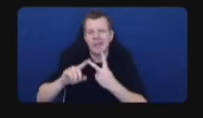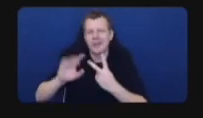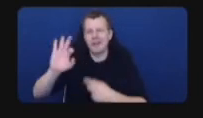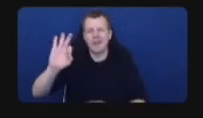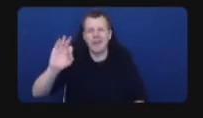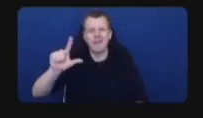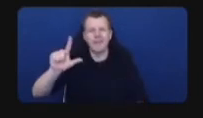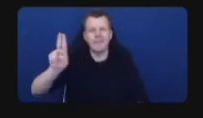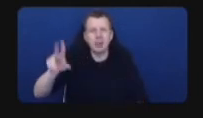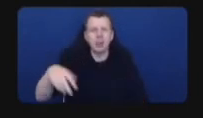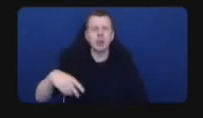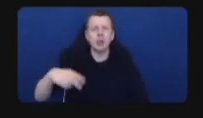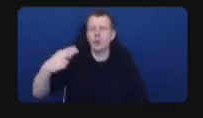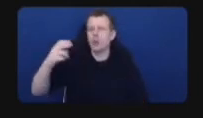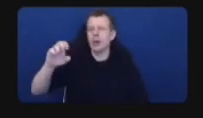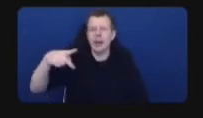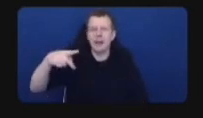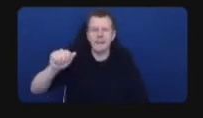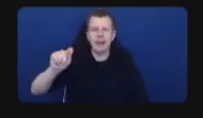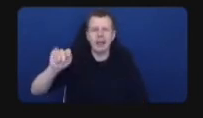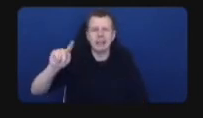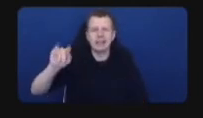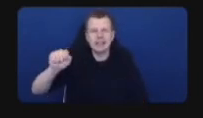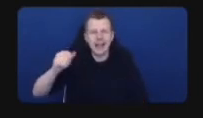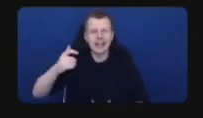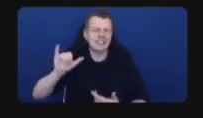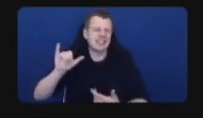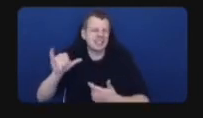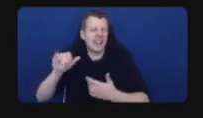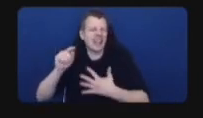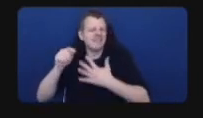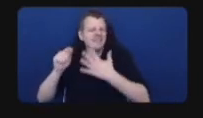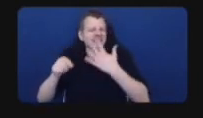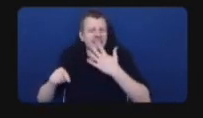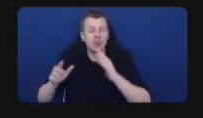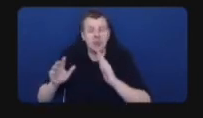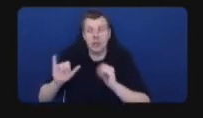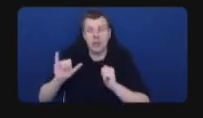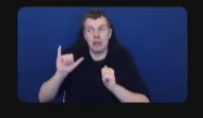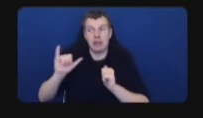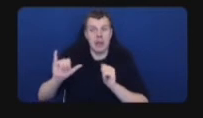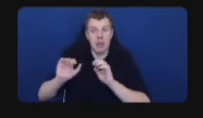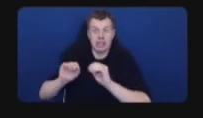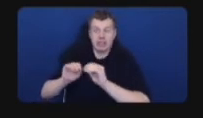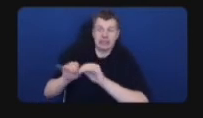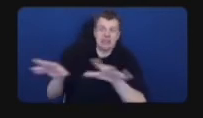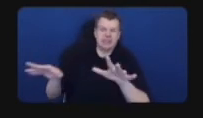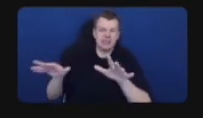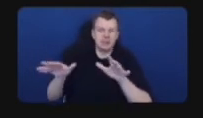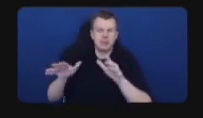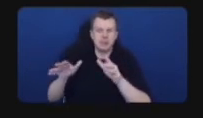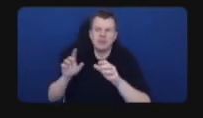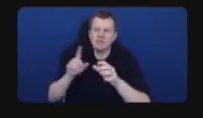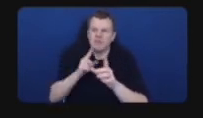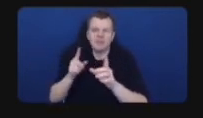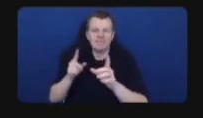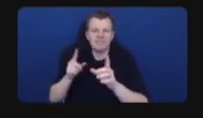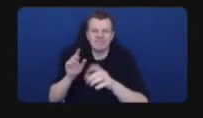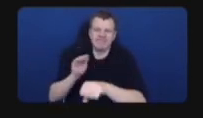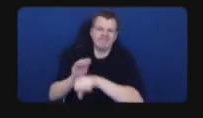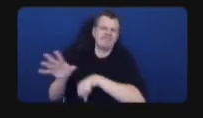新冠新增这些，还有一些天然方面的自然方面的灾害。